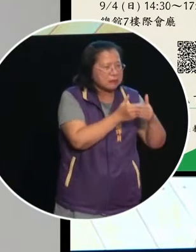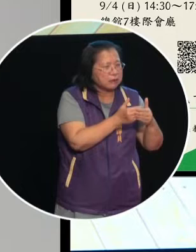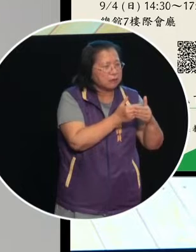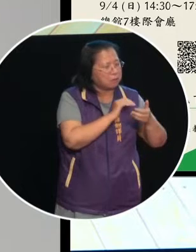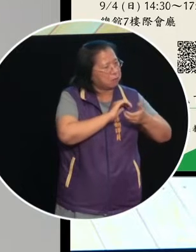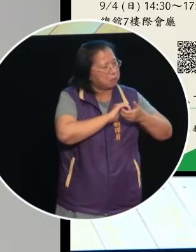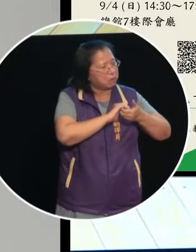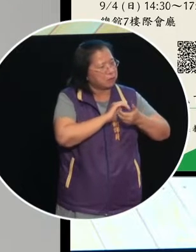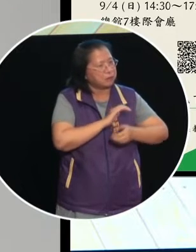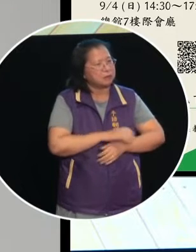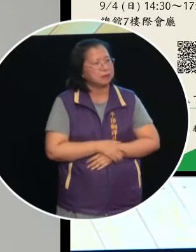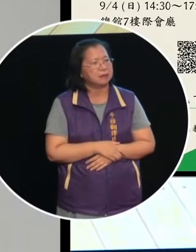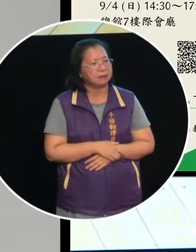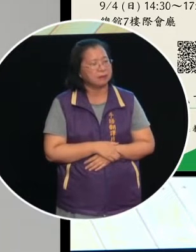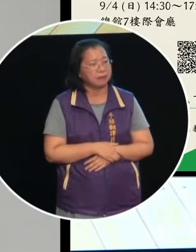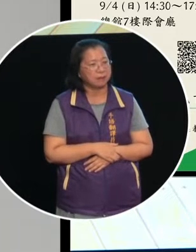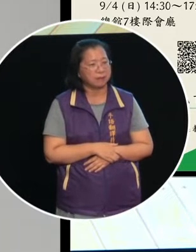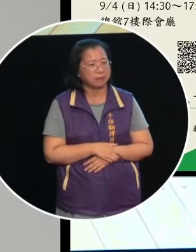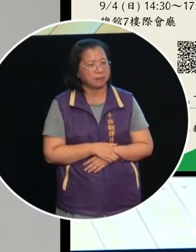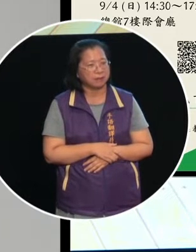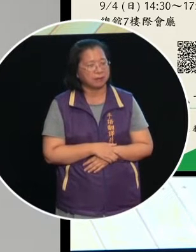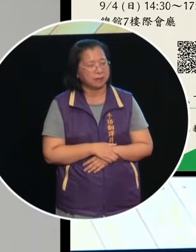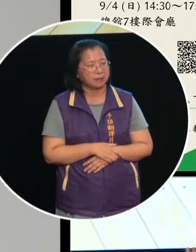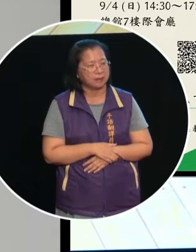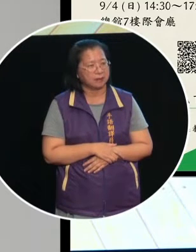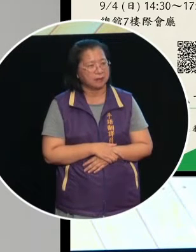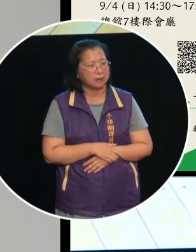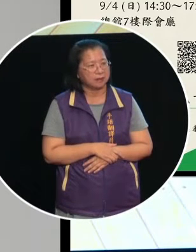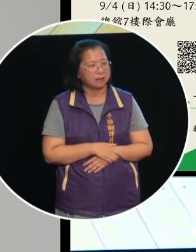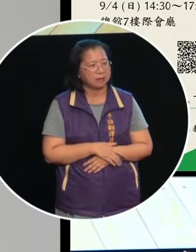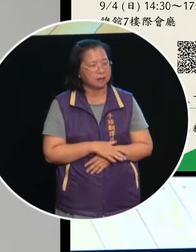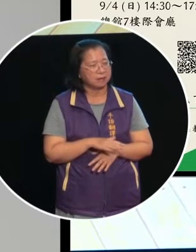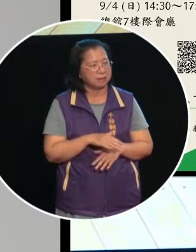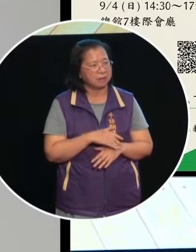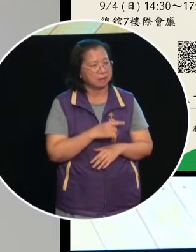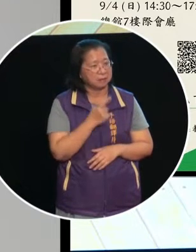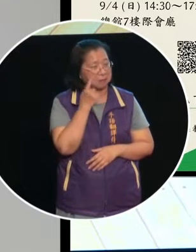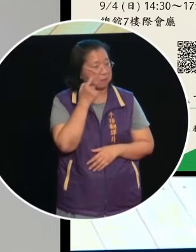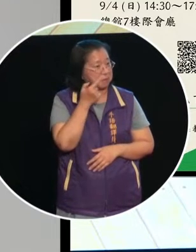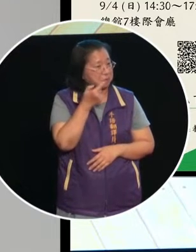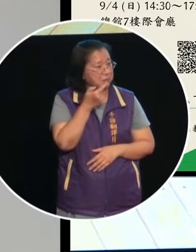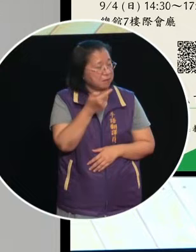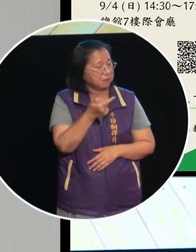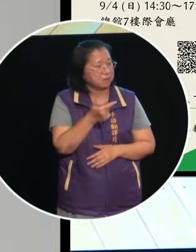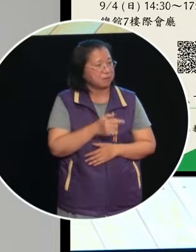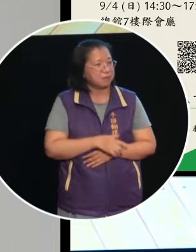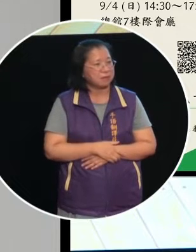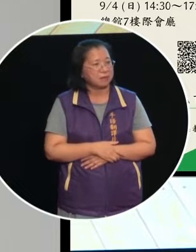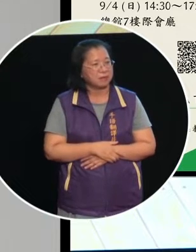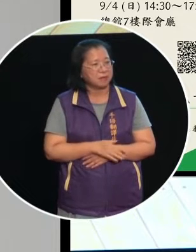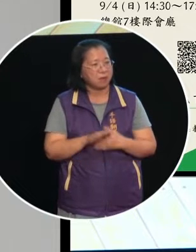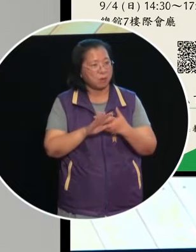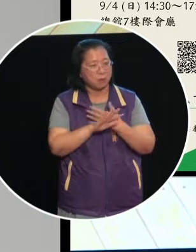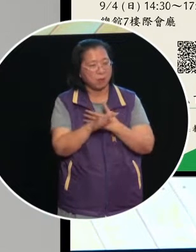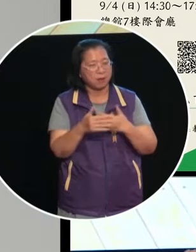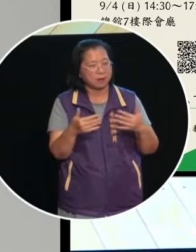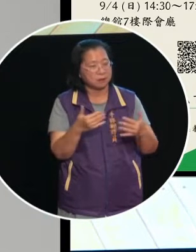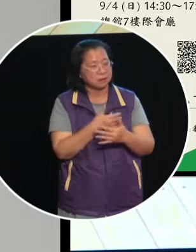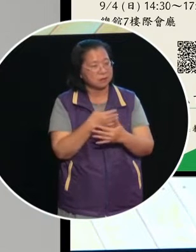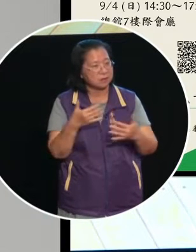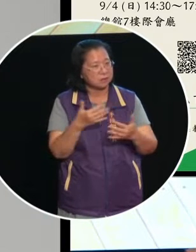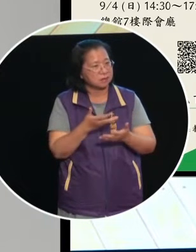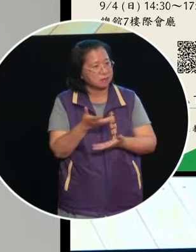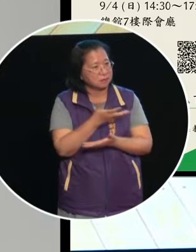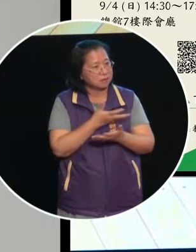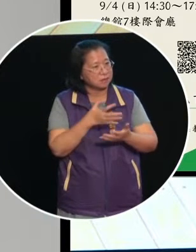一个比较平衡的外交，有平衡的外交理念是他